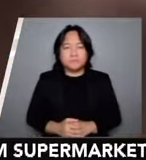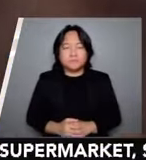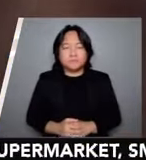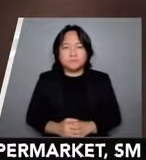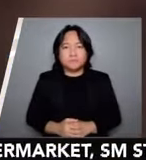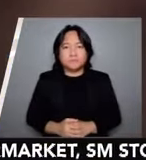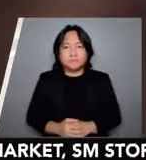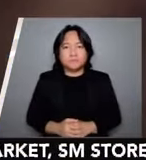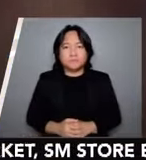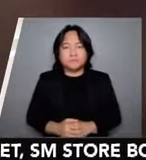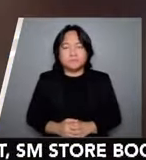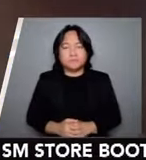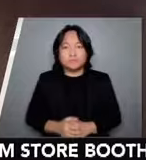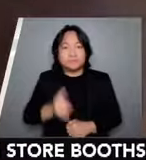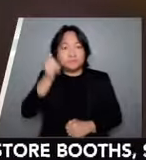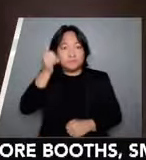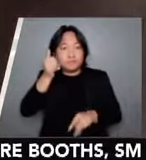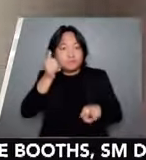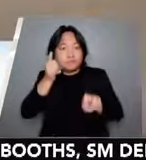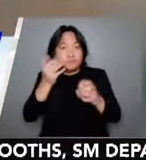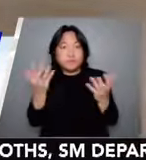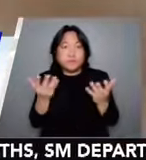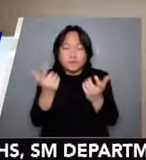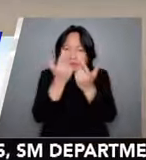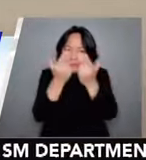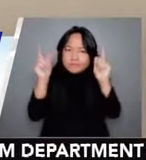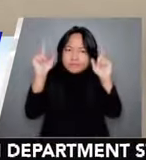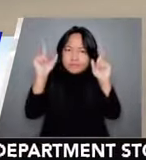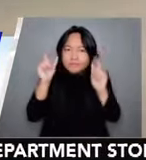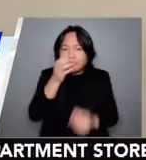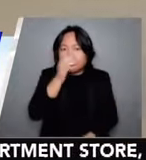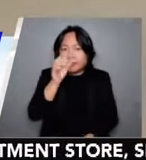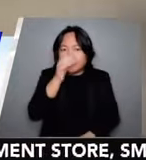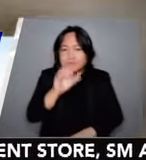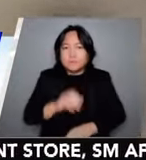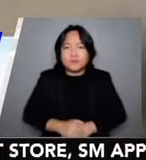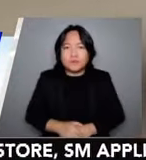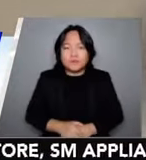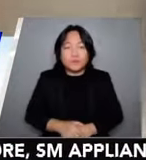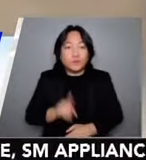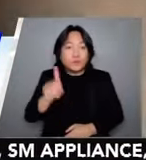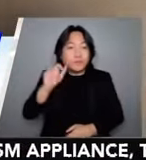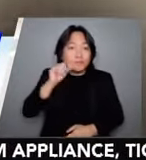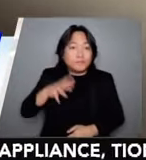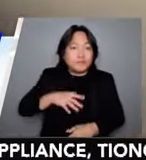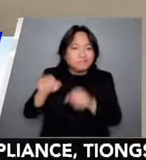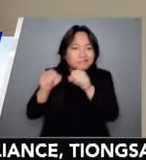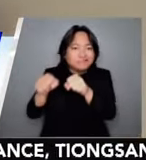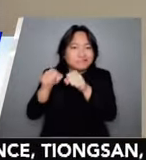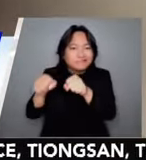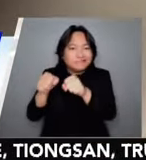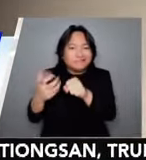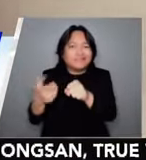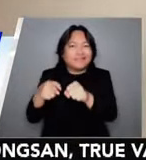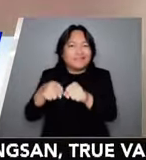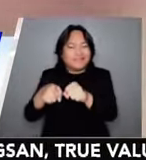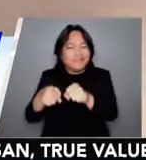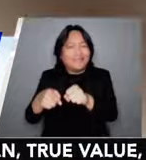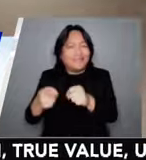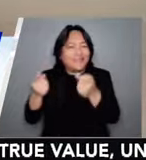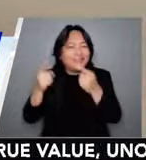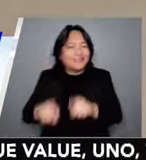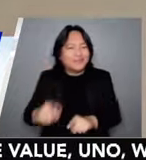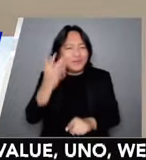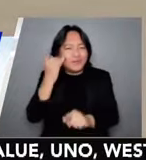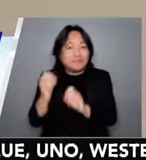Huli cam sa Lapu-Lapu, Cebu. Sinabunutan ng babaeng iyan ng isa pang babae na nakaupo sa isang indoor arena. Nagresulta ito sa gulo nang sumali sa away